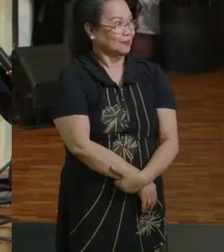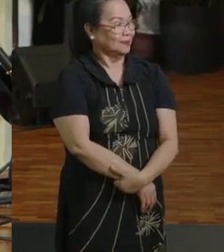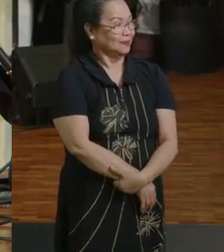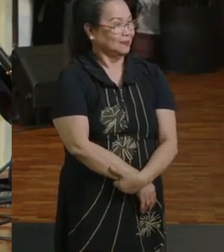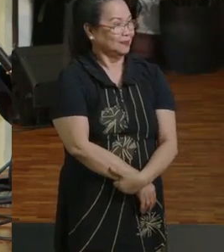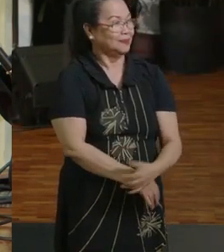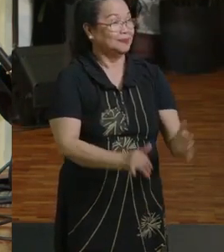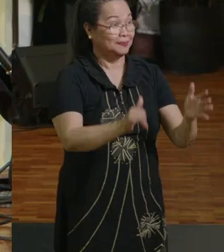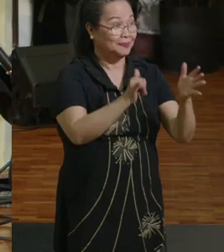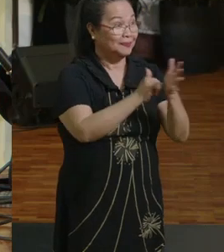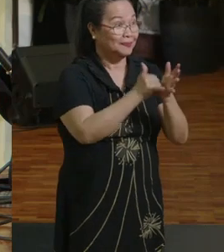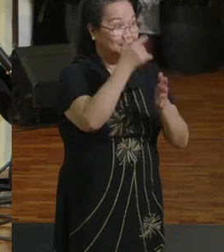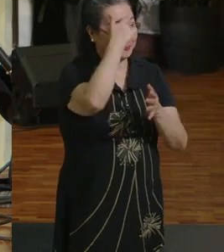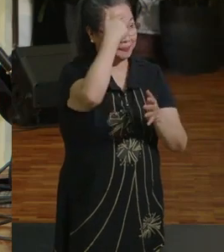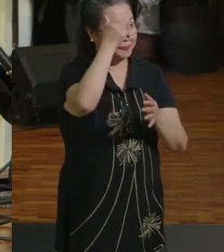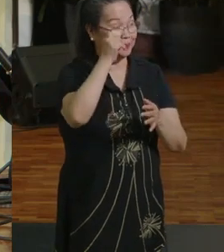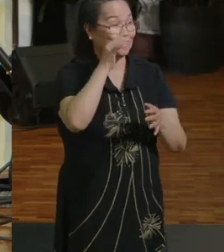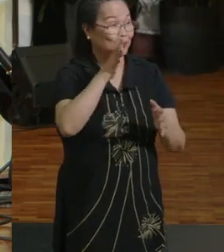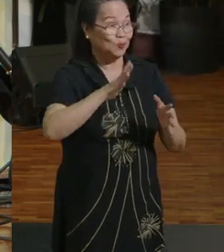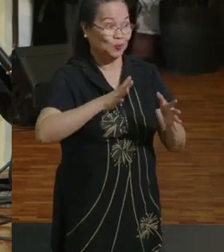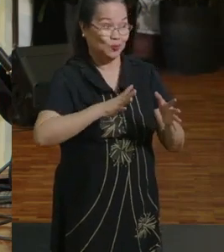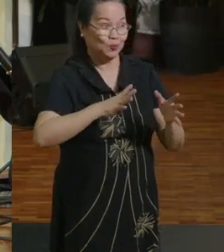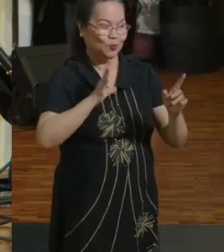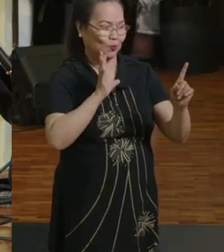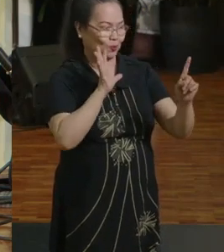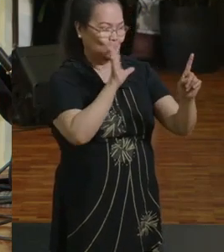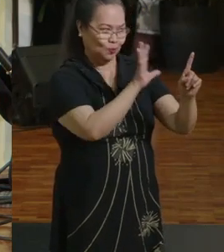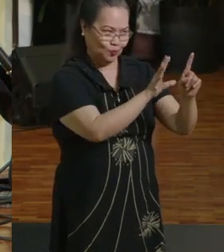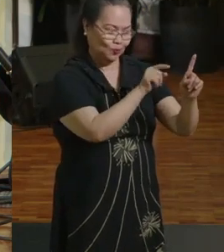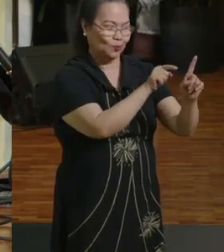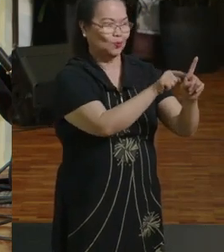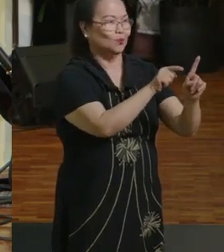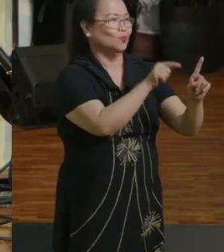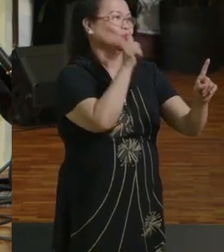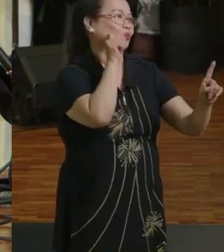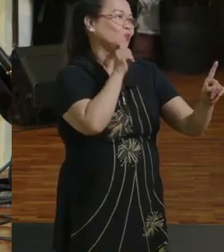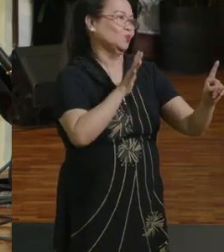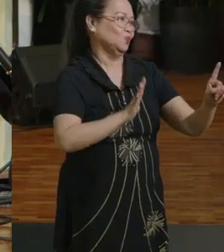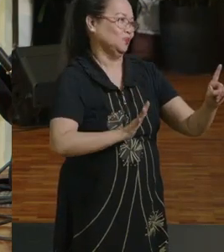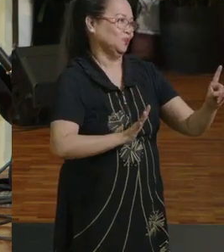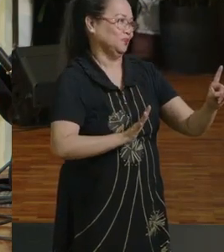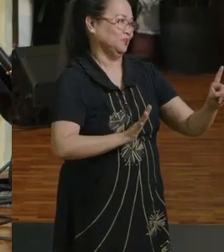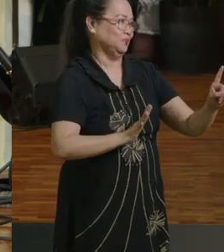Ito po ay dahil sa pagmamahal na pinakita ni Jesus sa kanila.